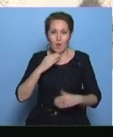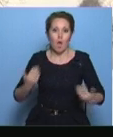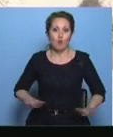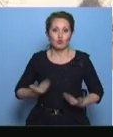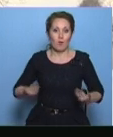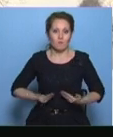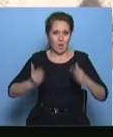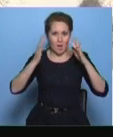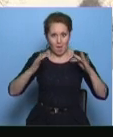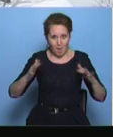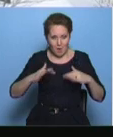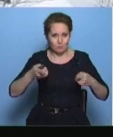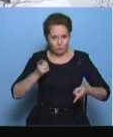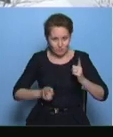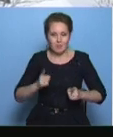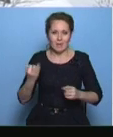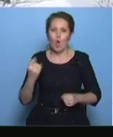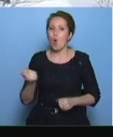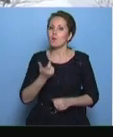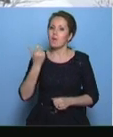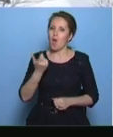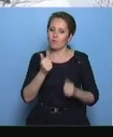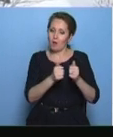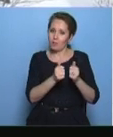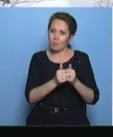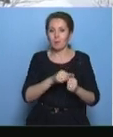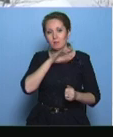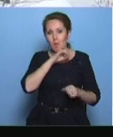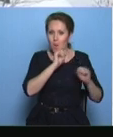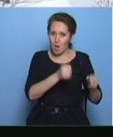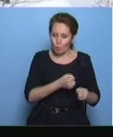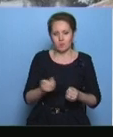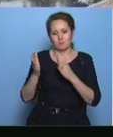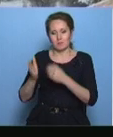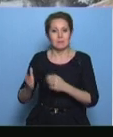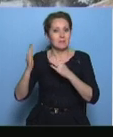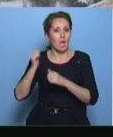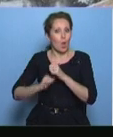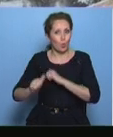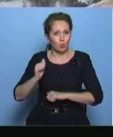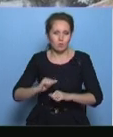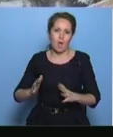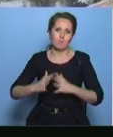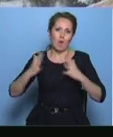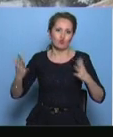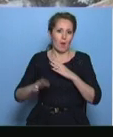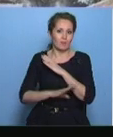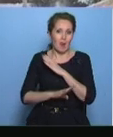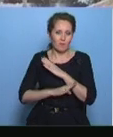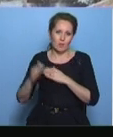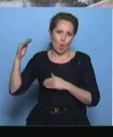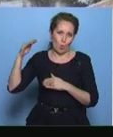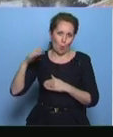ель. Рядом с ней хозяева волшебного городка – Дед Мороз и Снегурочка. И, конечно, большая деревянная горка, которую так